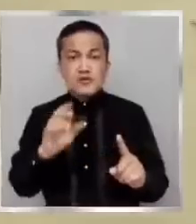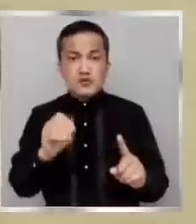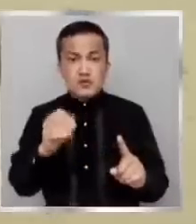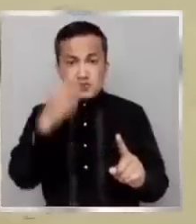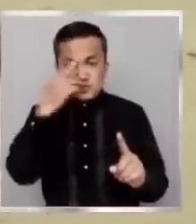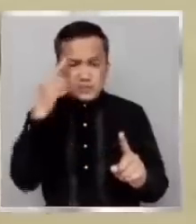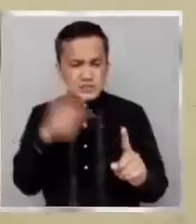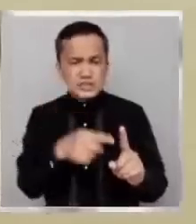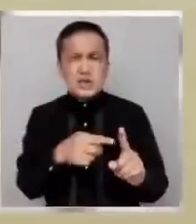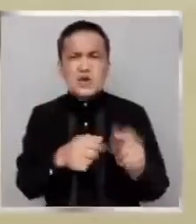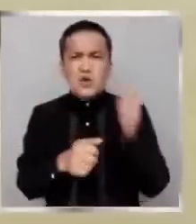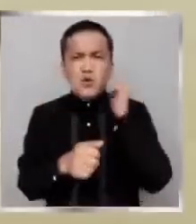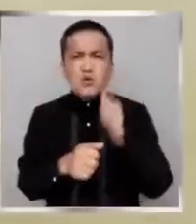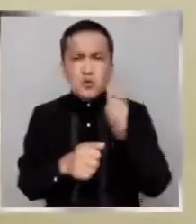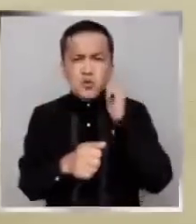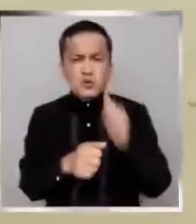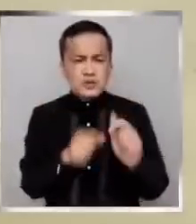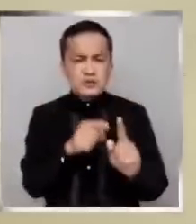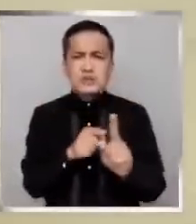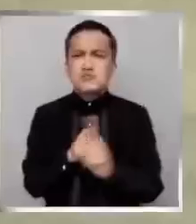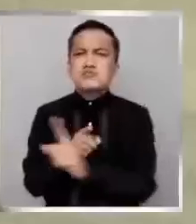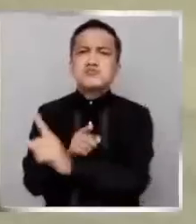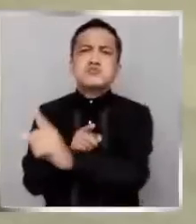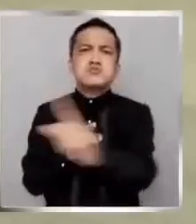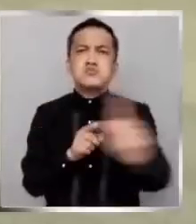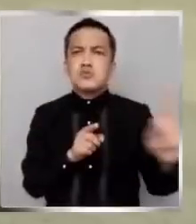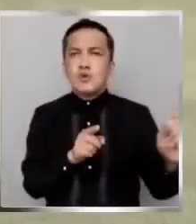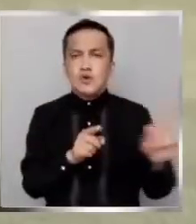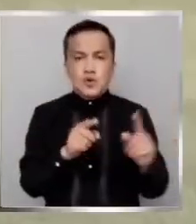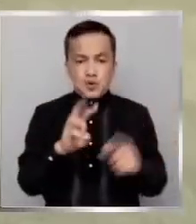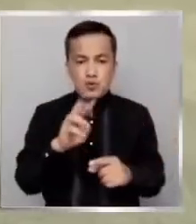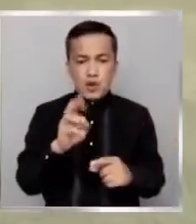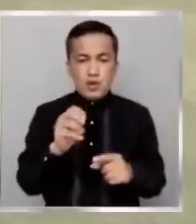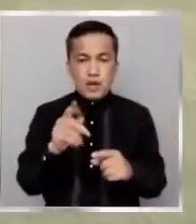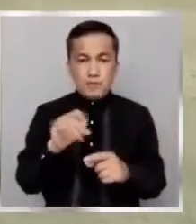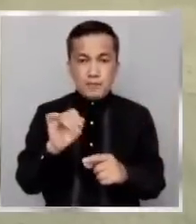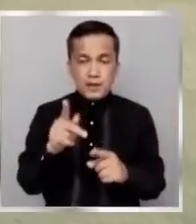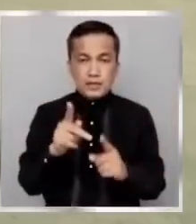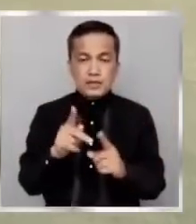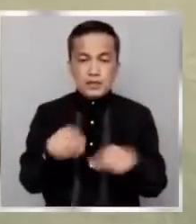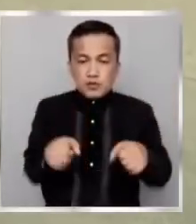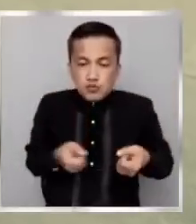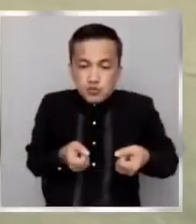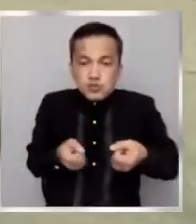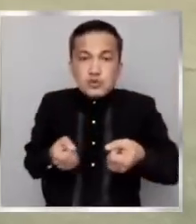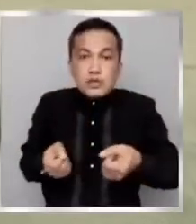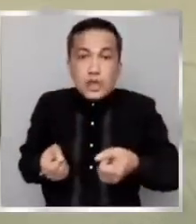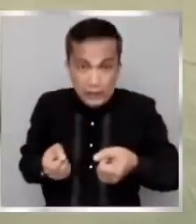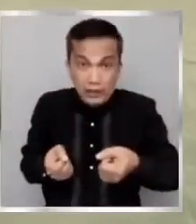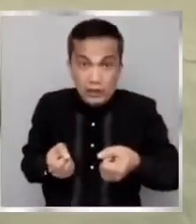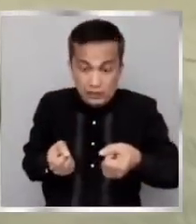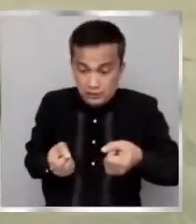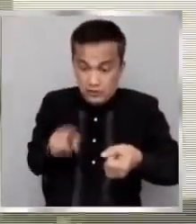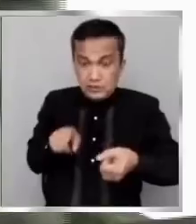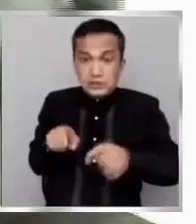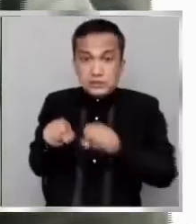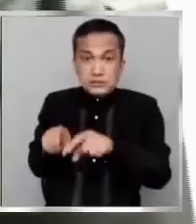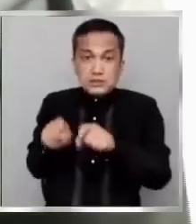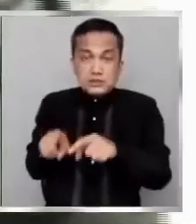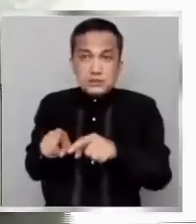Araw-araw kasi, naglilibot siya sa Wawa Park sa Angono. Tulak-tulak ang kariton para magtinda ng mga